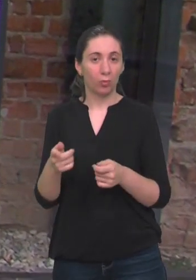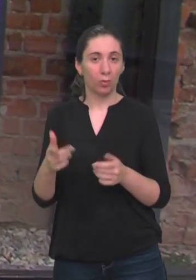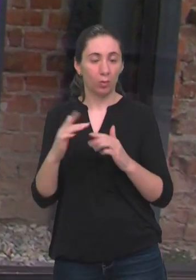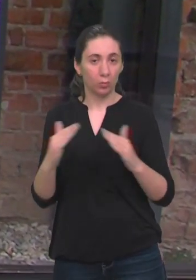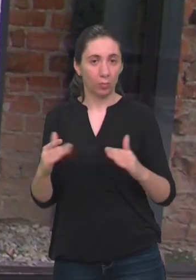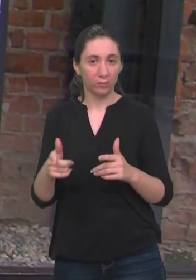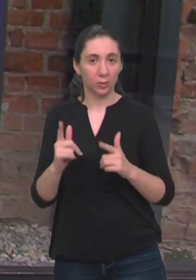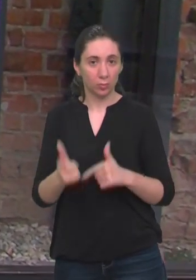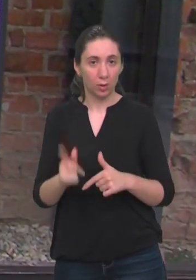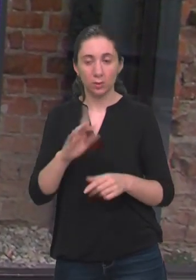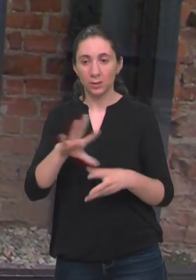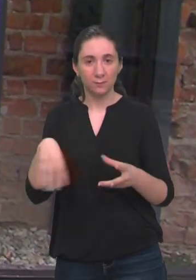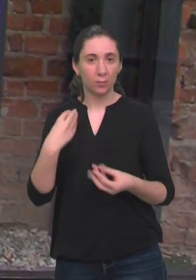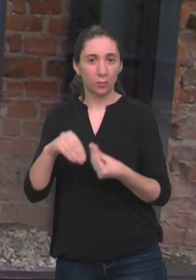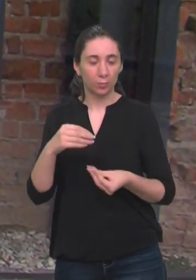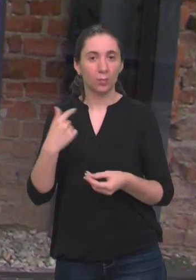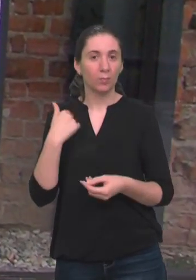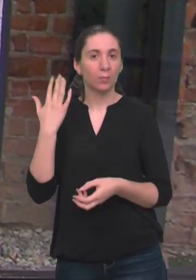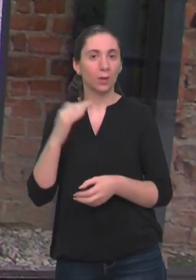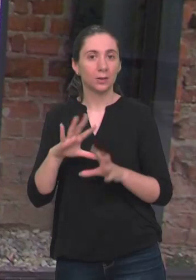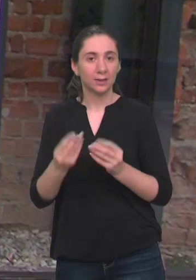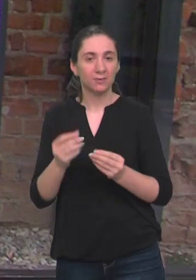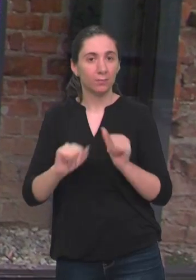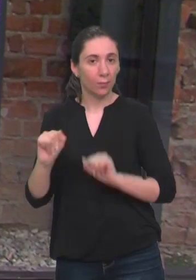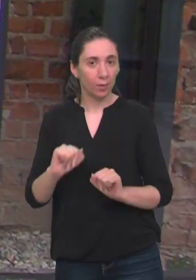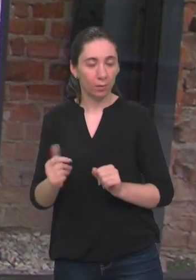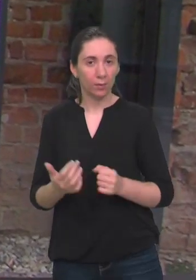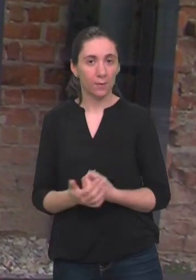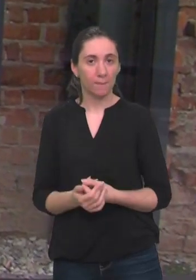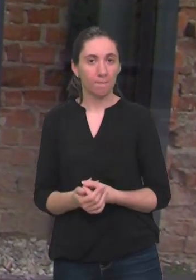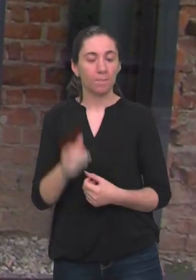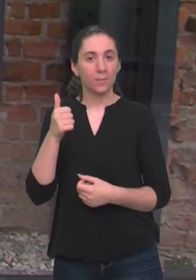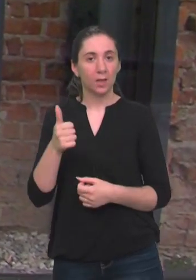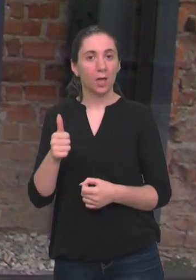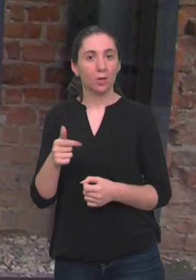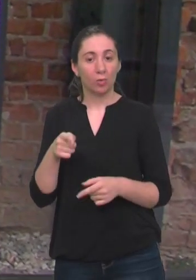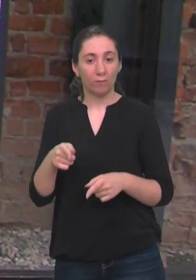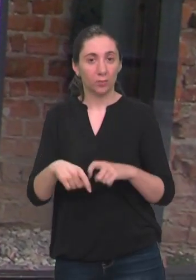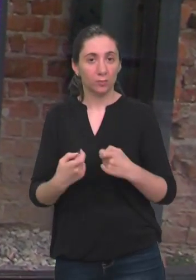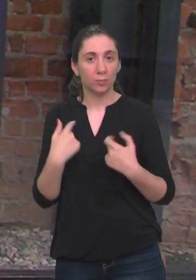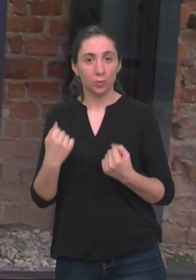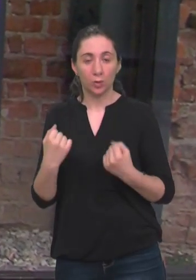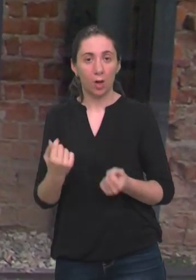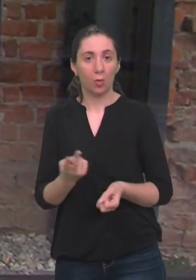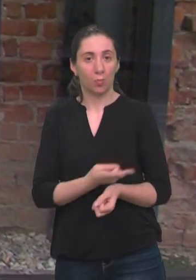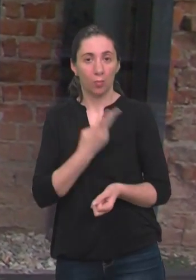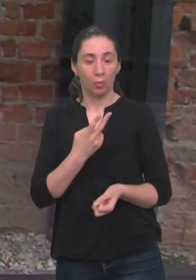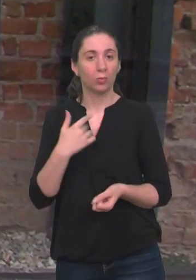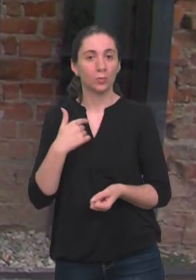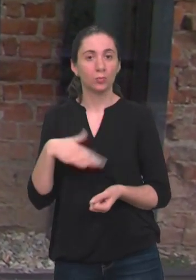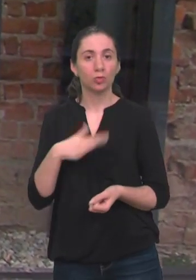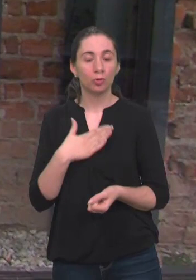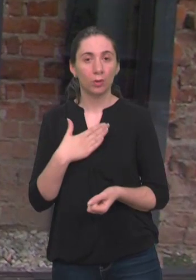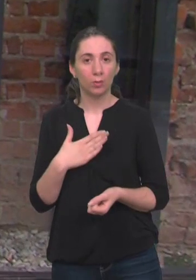cijelu moju obitelj, svi su moji bili branitelji. I naravno da smo na jednu ovakvu stvar izuzetno ponosni, želimo